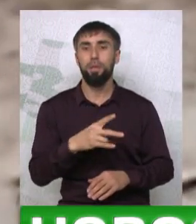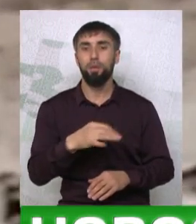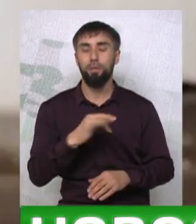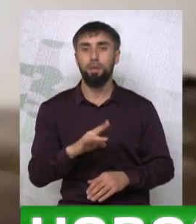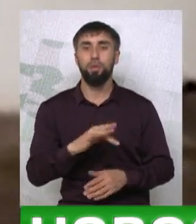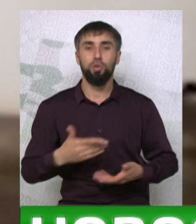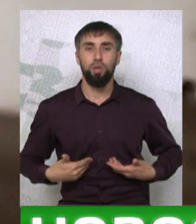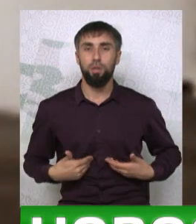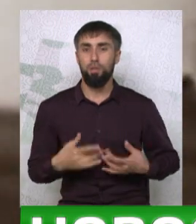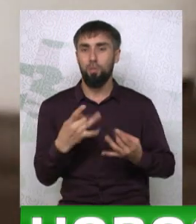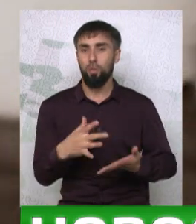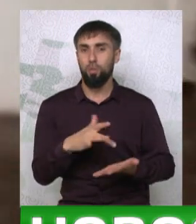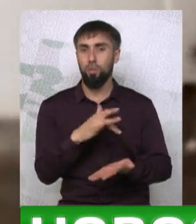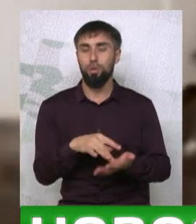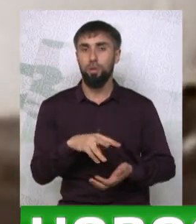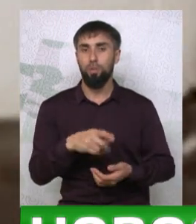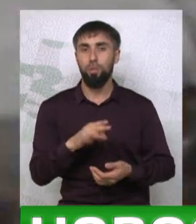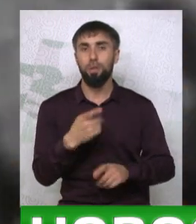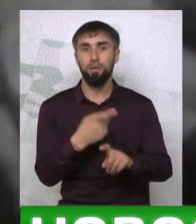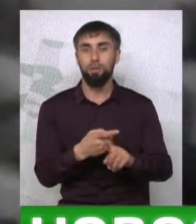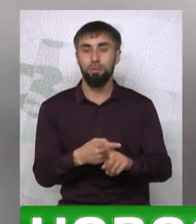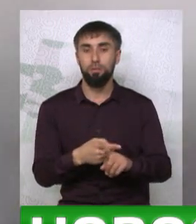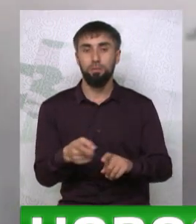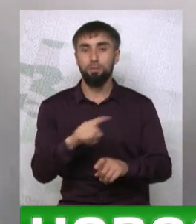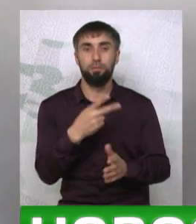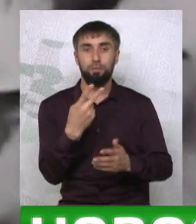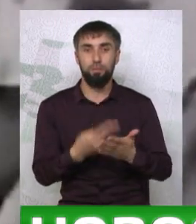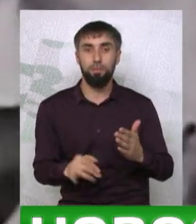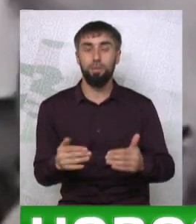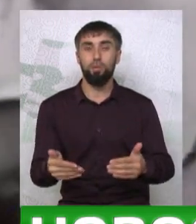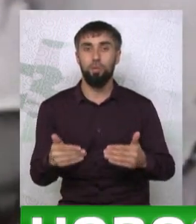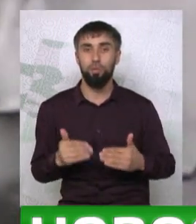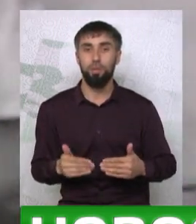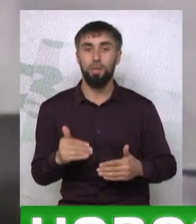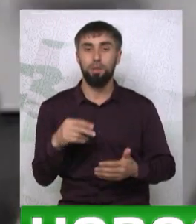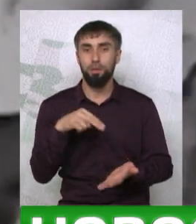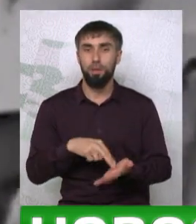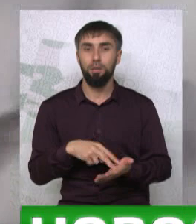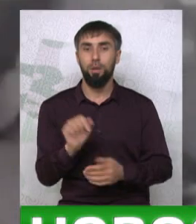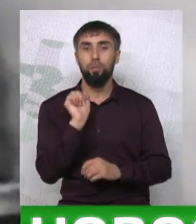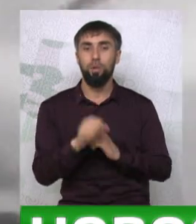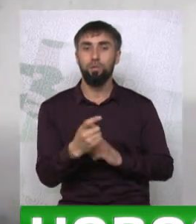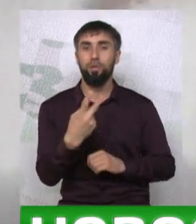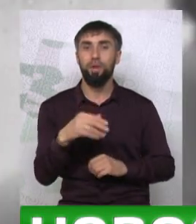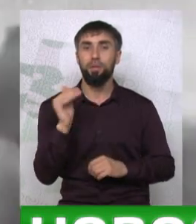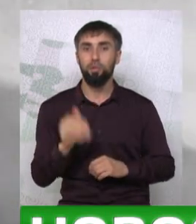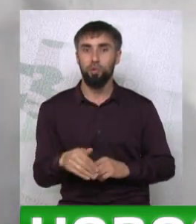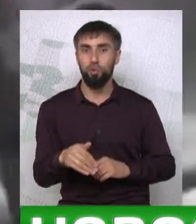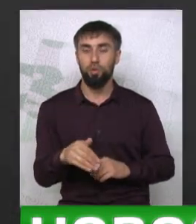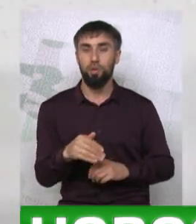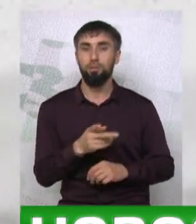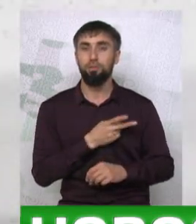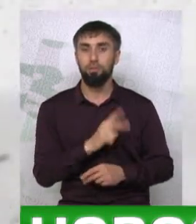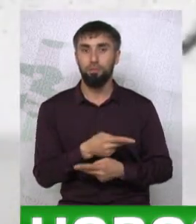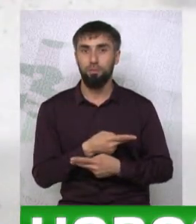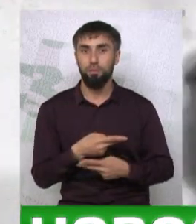жители города Малгобека. Немцам не оставалось ничего, кроме как поверженными отступить назад. Цена той победы – 120 тысяч жизней солдат и